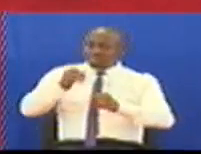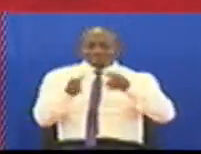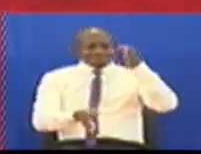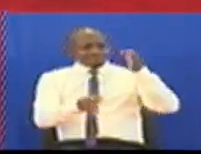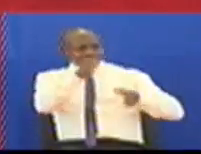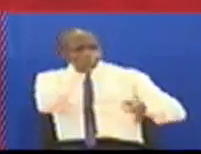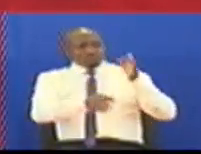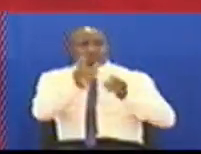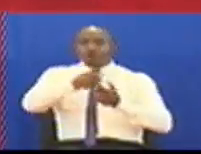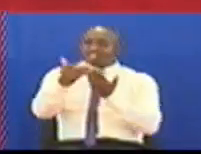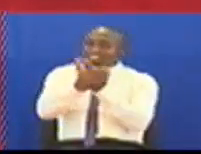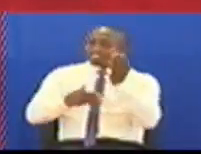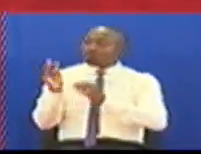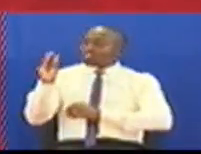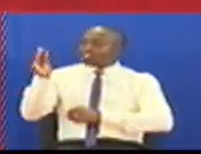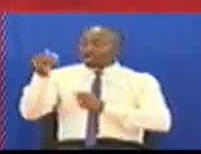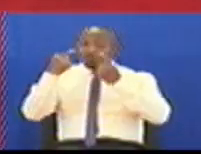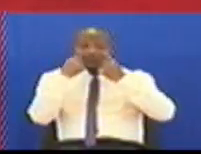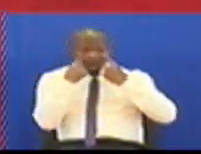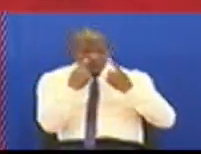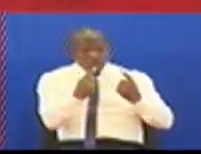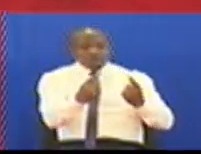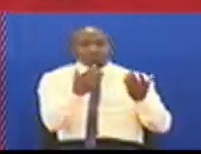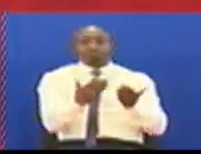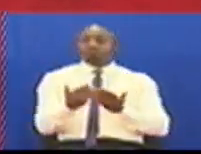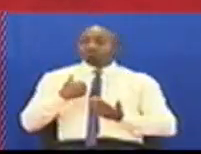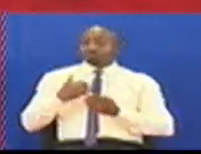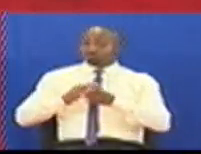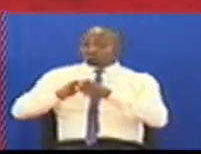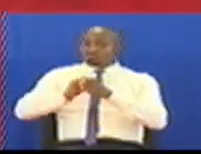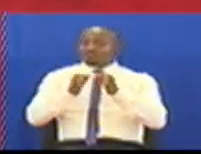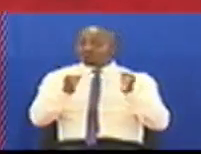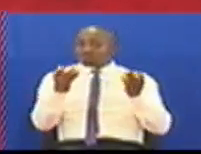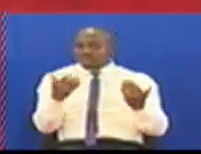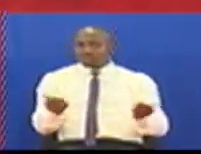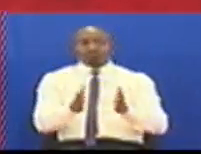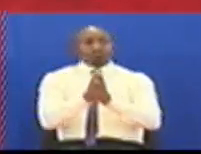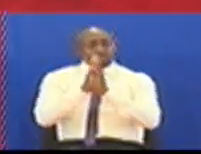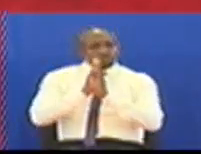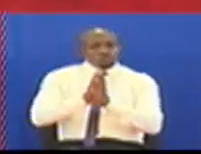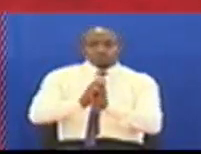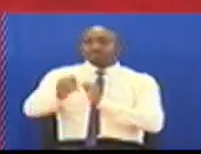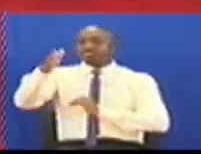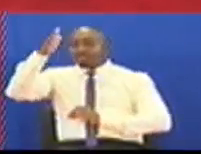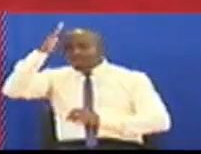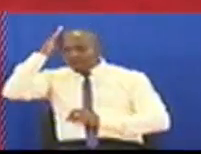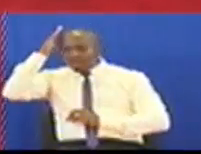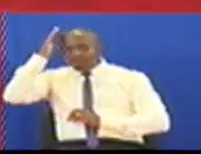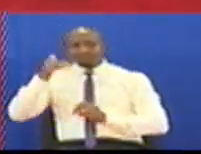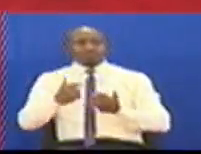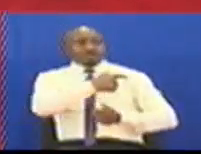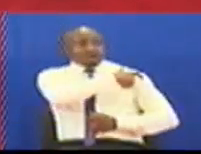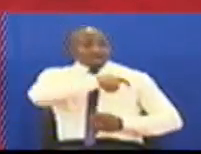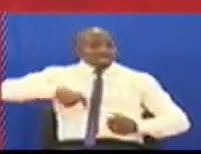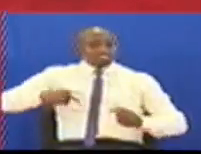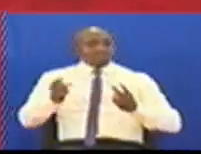na wananchi wa Shinyanga wanayaona, naomba nitumie fursa hii kuishukuru sana serikali na kumshukuru sana rais wetu